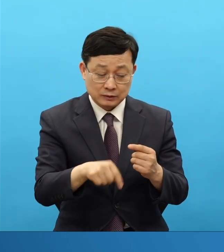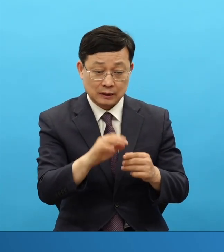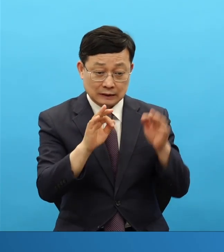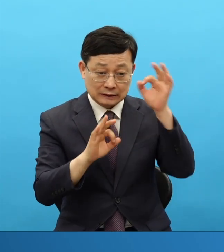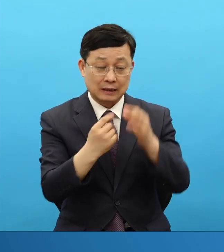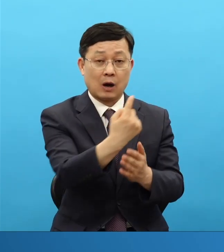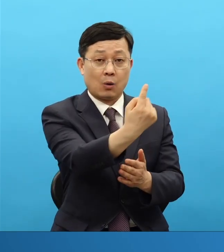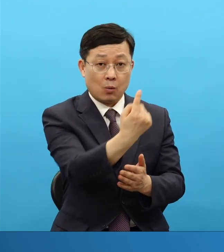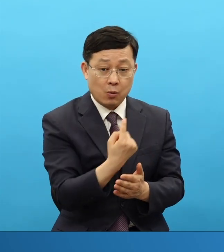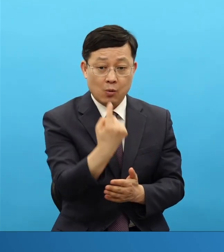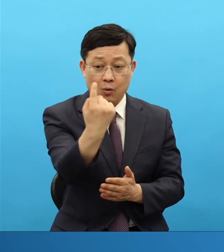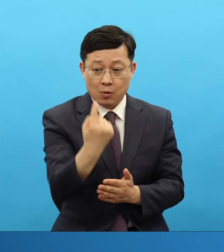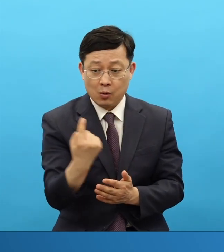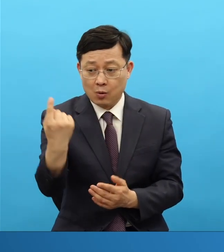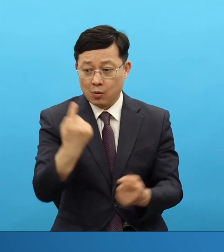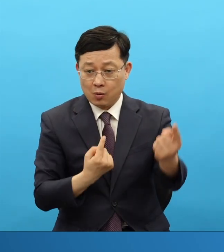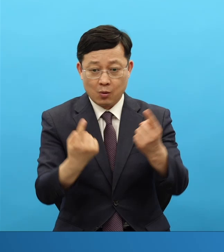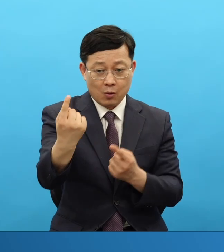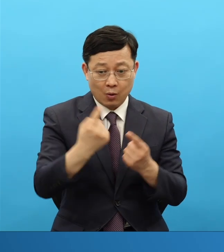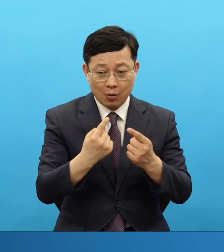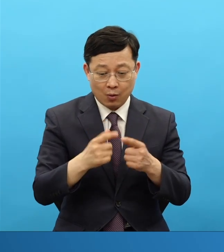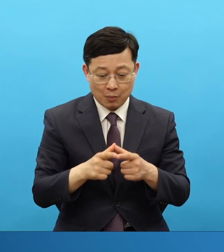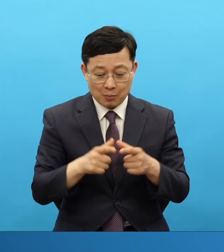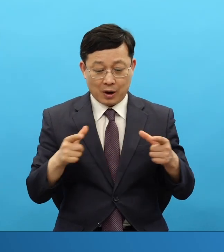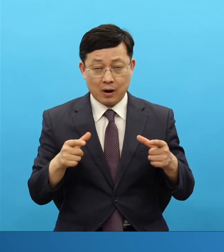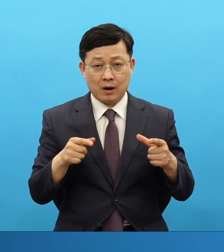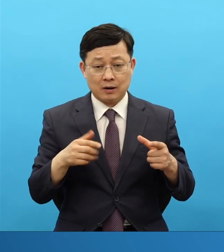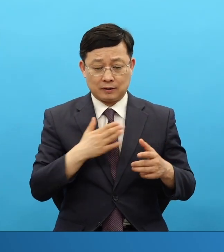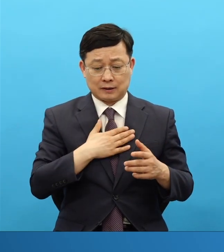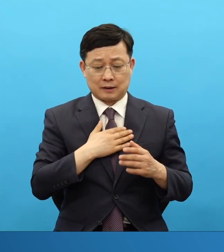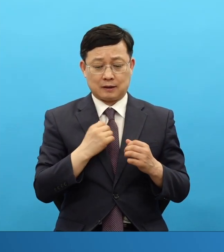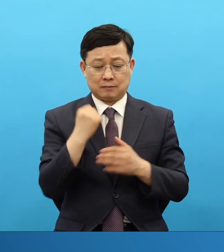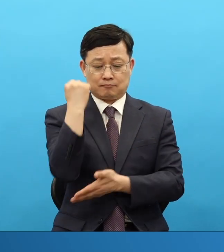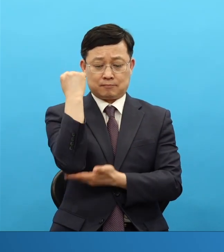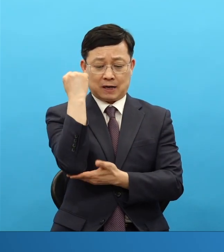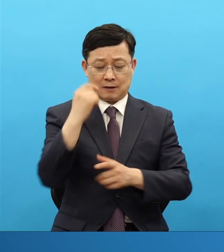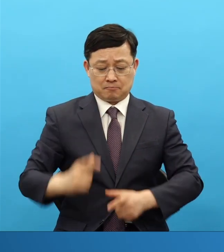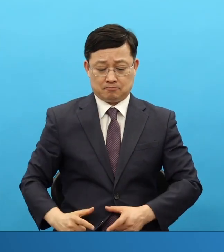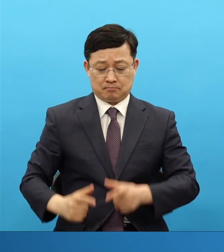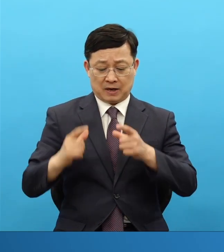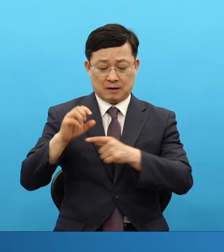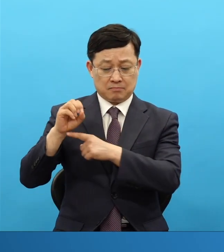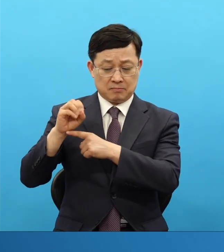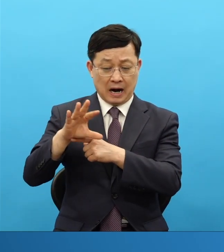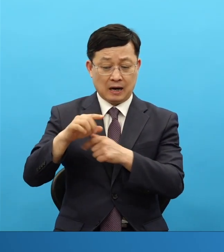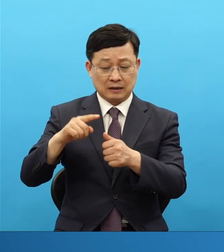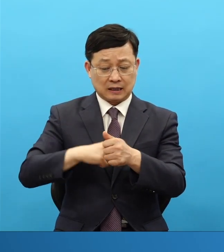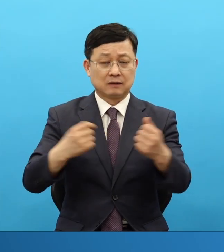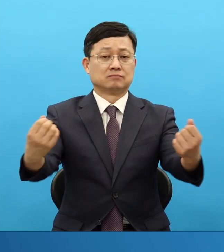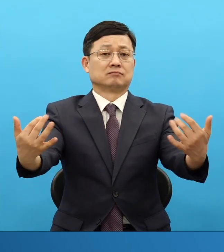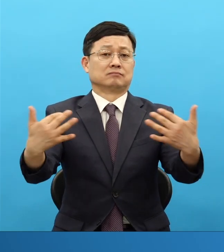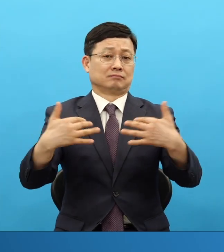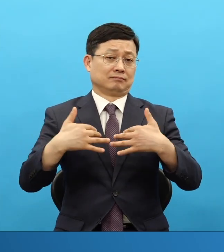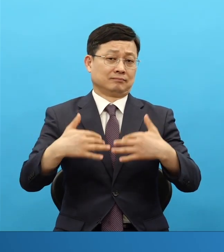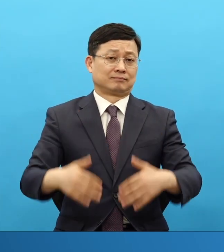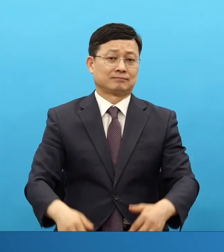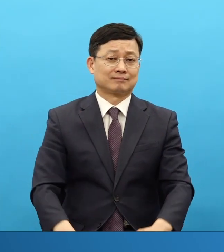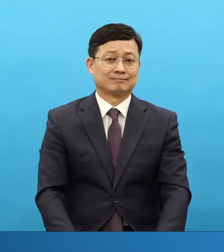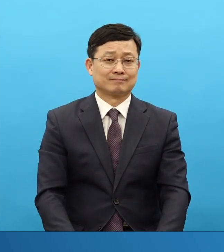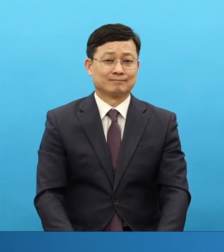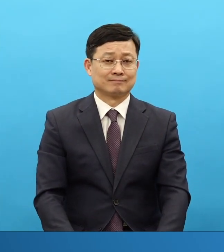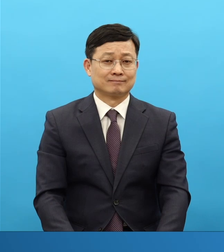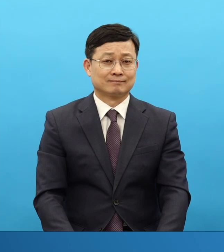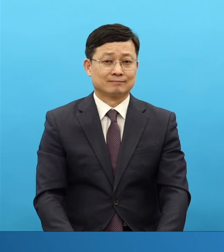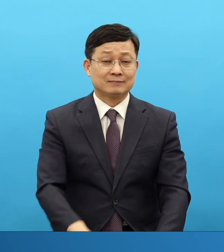될 힘입니다. And this is the power you need to hold on to. 그래서 여러분 아시다시피 유대인들이 장사를 제일 잘하는